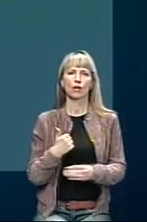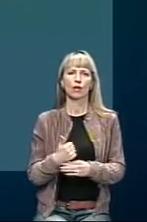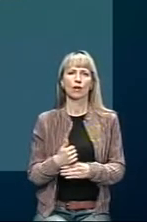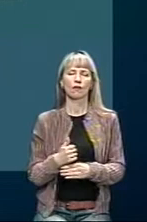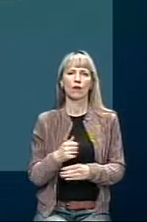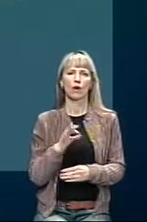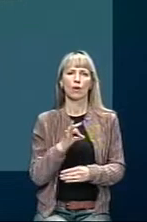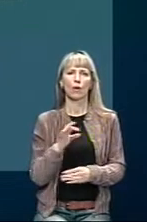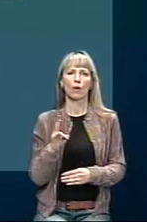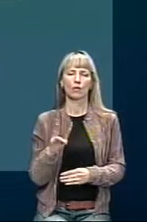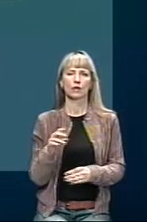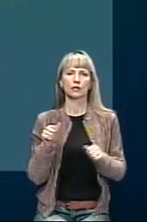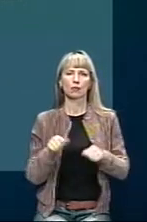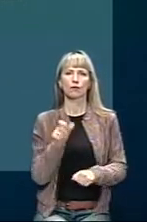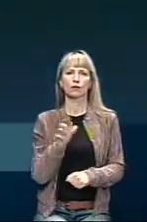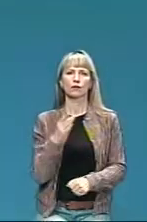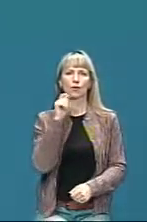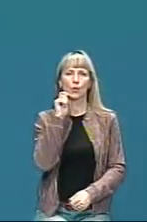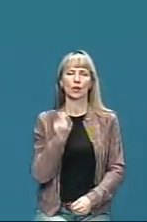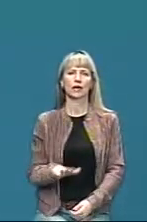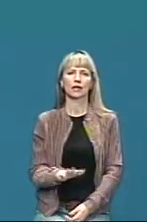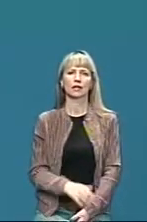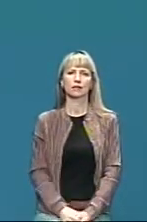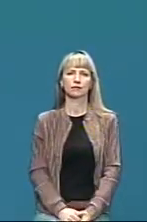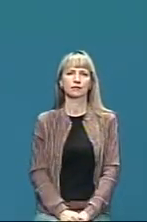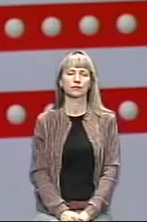ООН з прав людини в Україні.